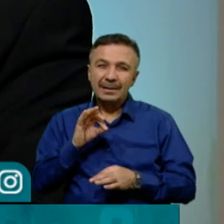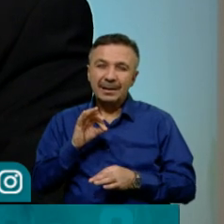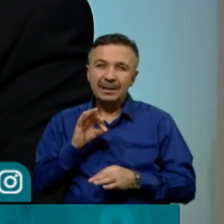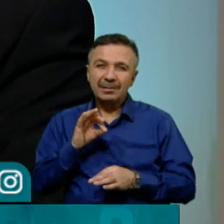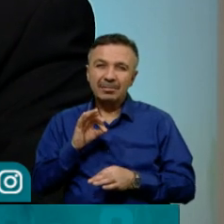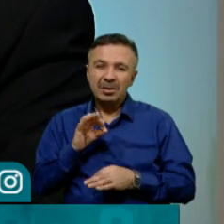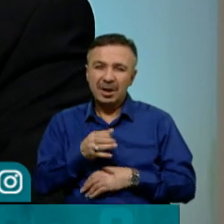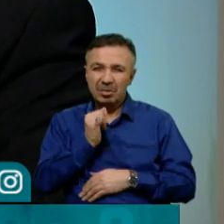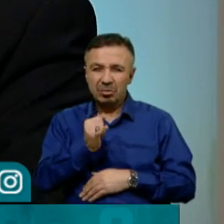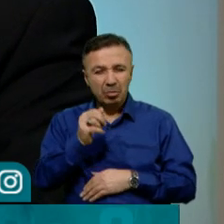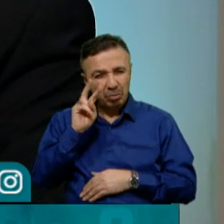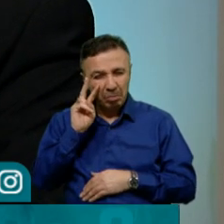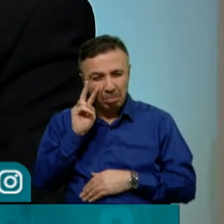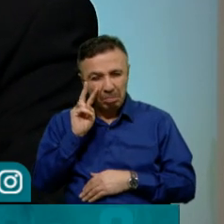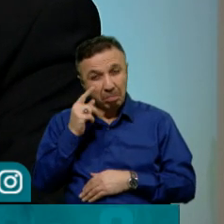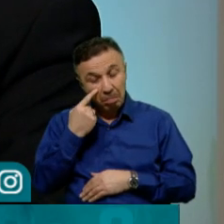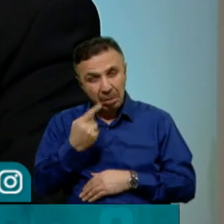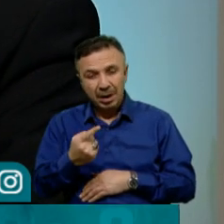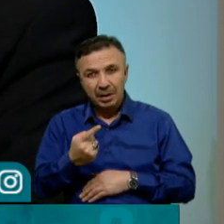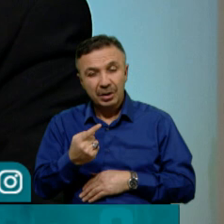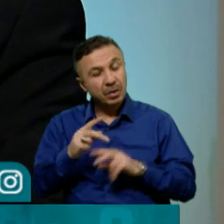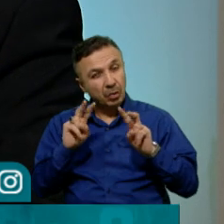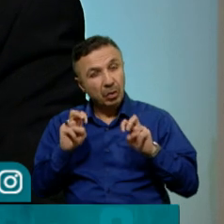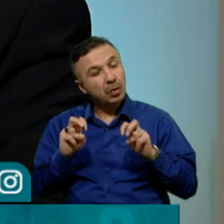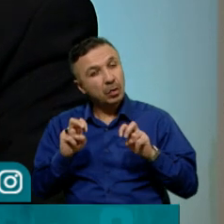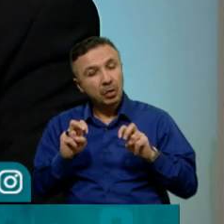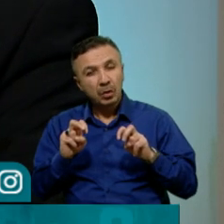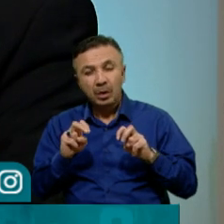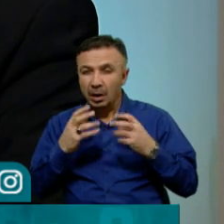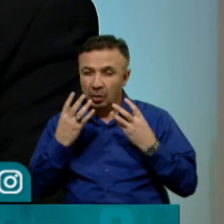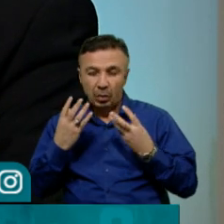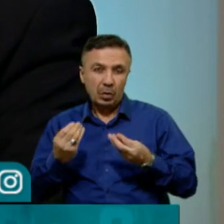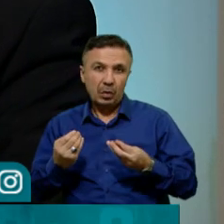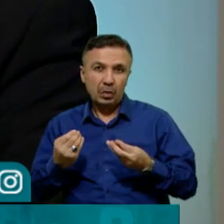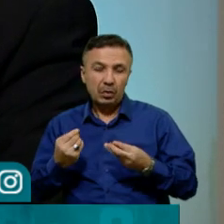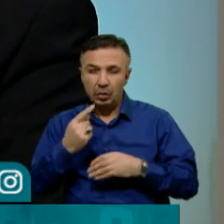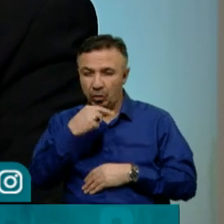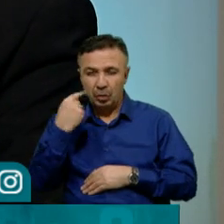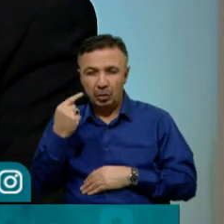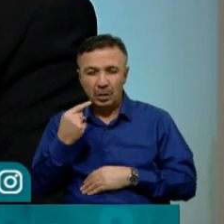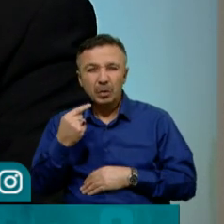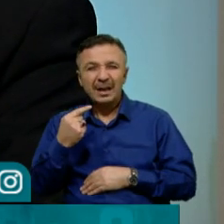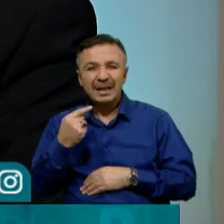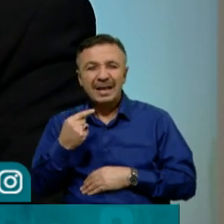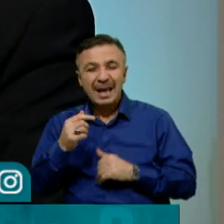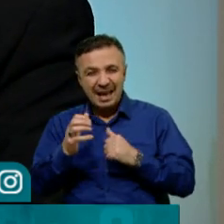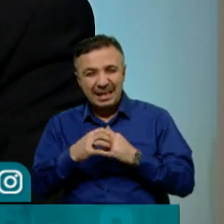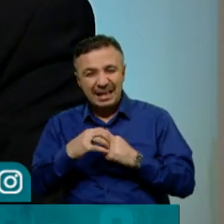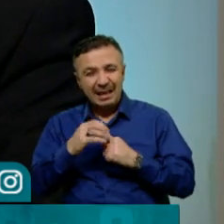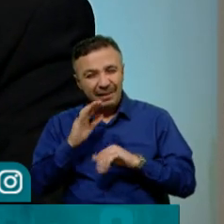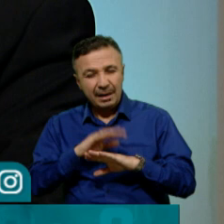Yazıcıyı yadırga yapabileceği hususlar olur genellikle bunların tedavi edilmesinde